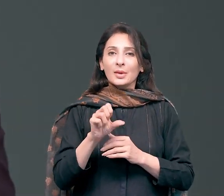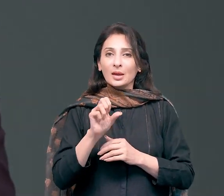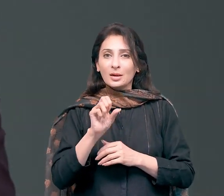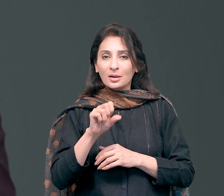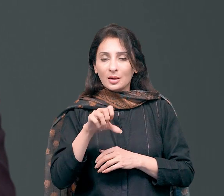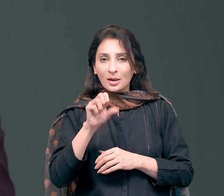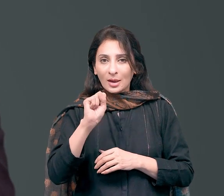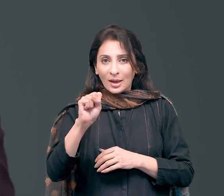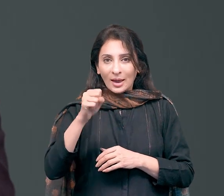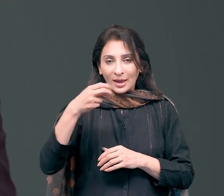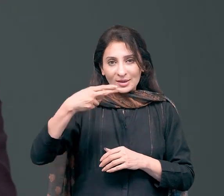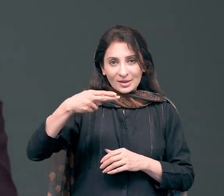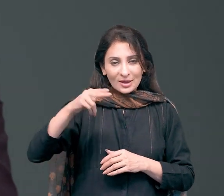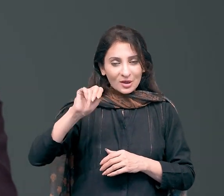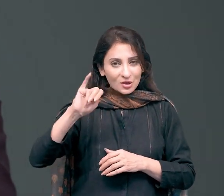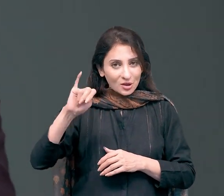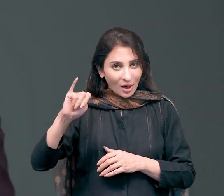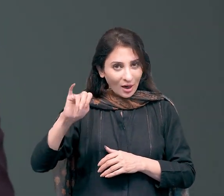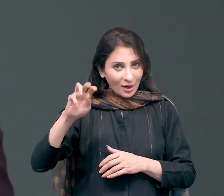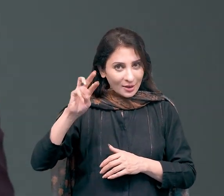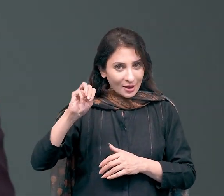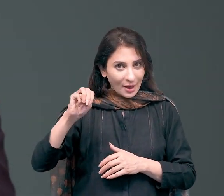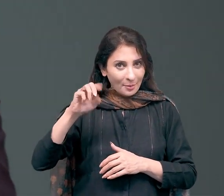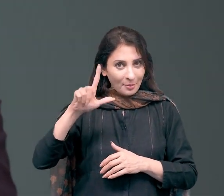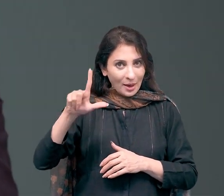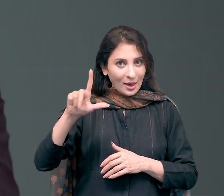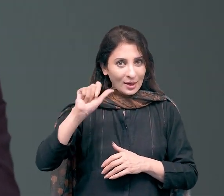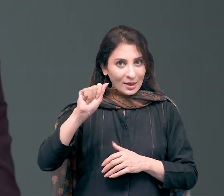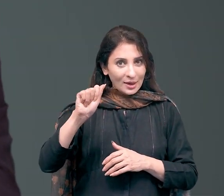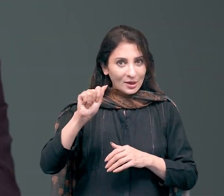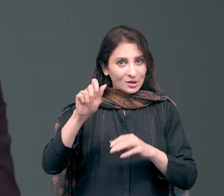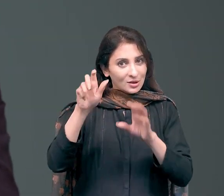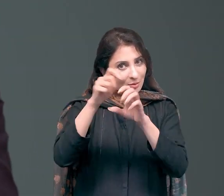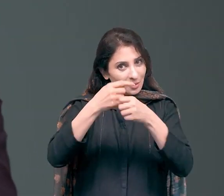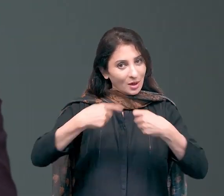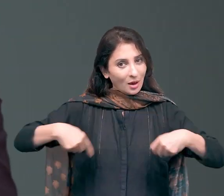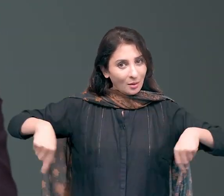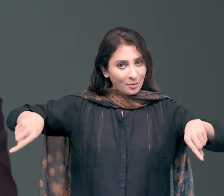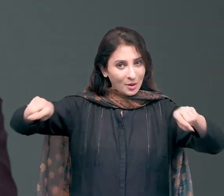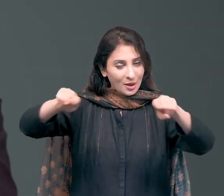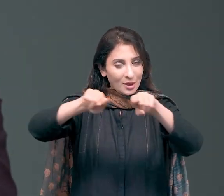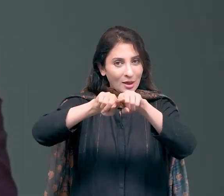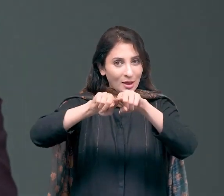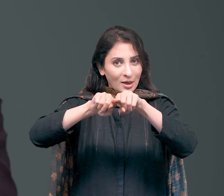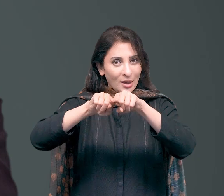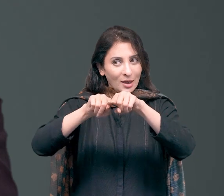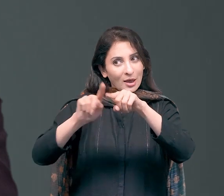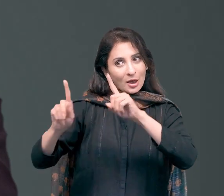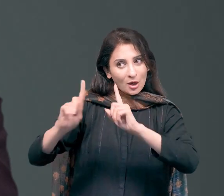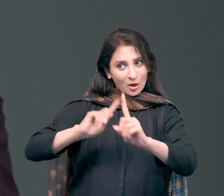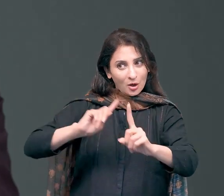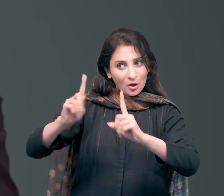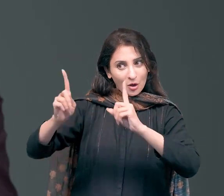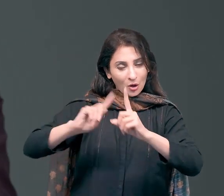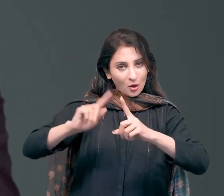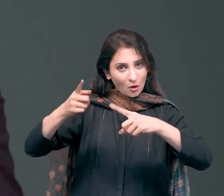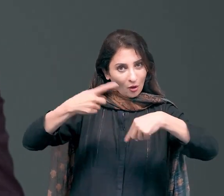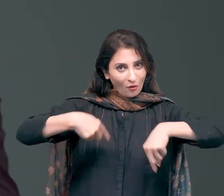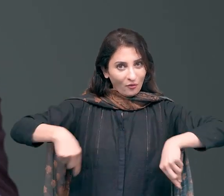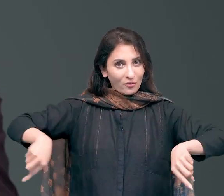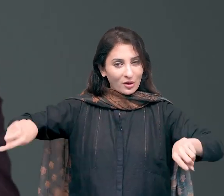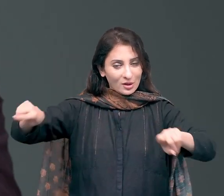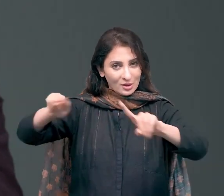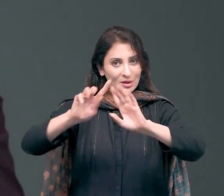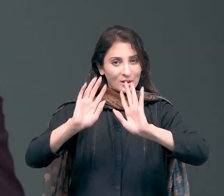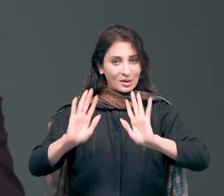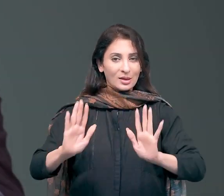میں کانفرنس کی، جسے فرسٹ شملہ کانفرنس کہیں گے۔ وہ کانفرنس میں انہوں نے پہلی دفعہ گاندھی